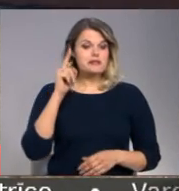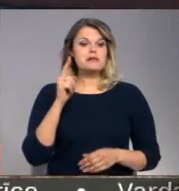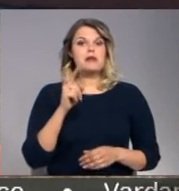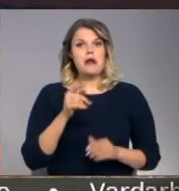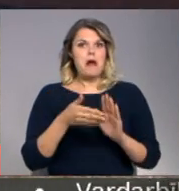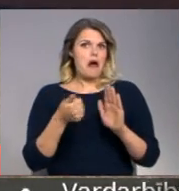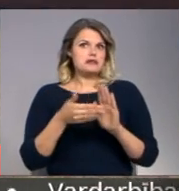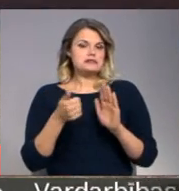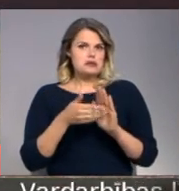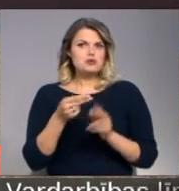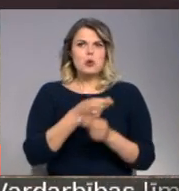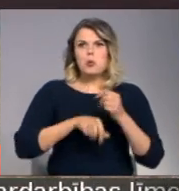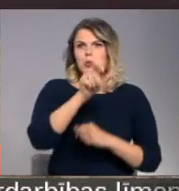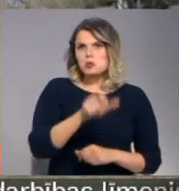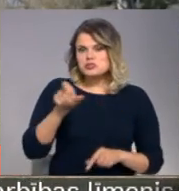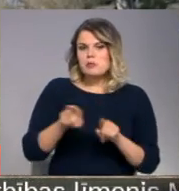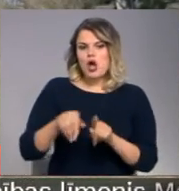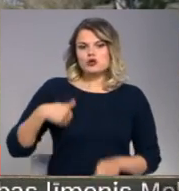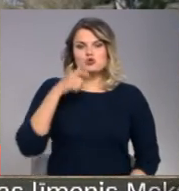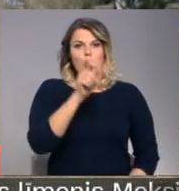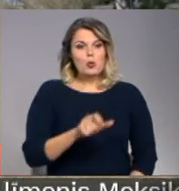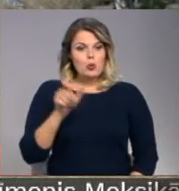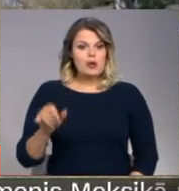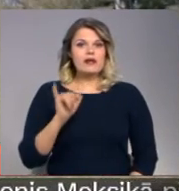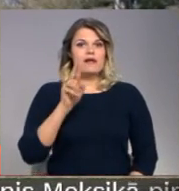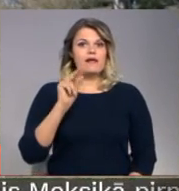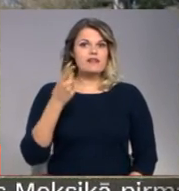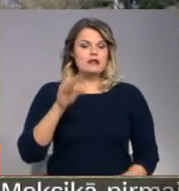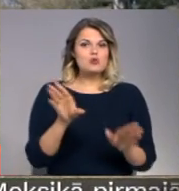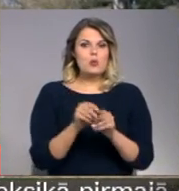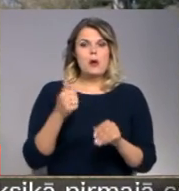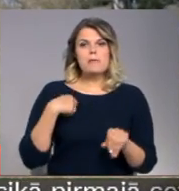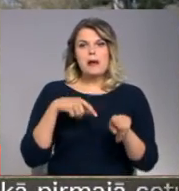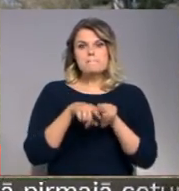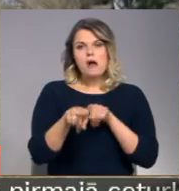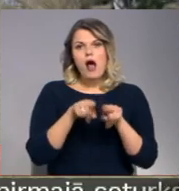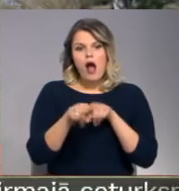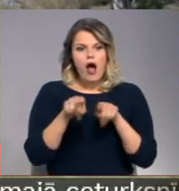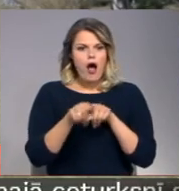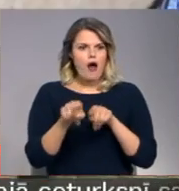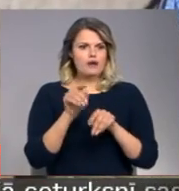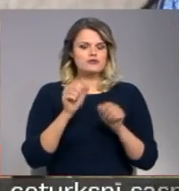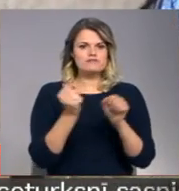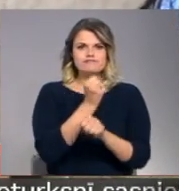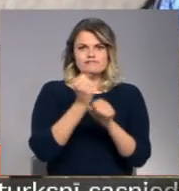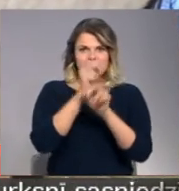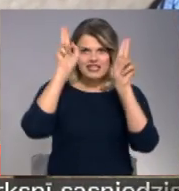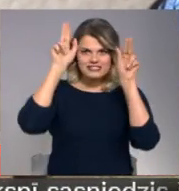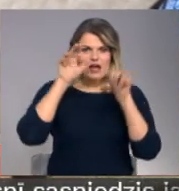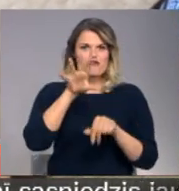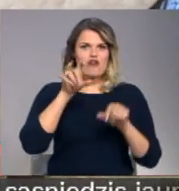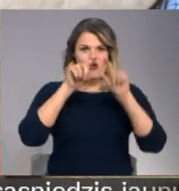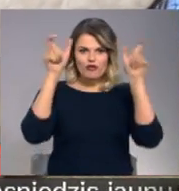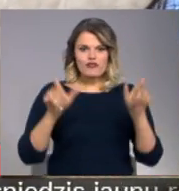vietējie uzņēmēji, skolēni un arī iedzīvotāji. Ines kopā ar māsu pāris dienās izveidojusi zaķu fotorāmi. Māsu